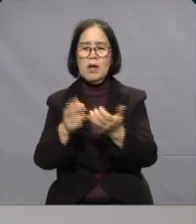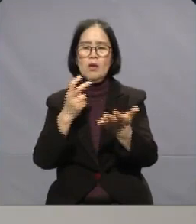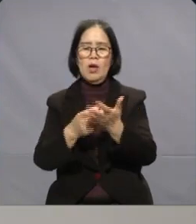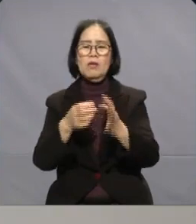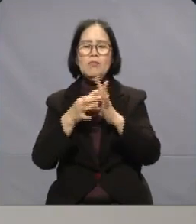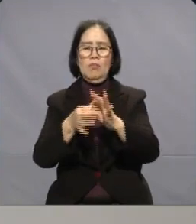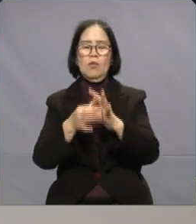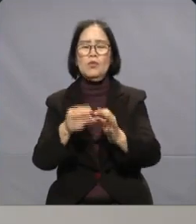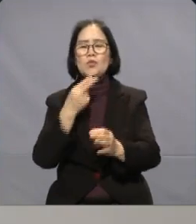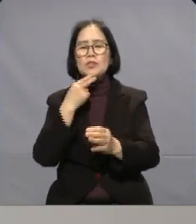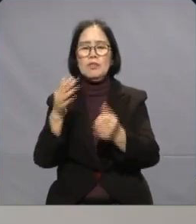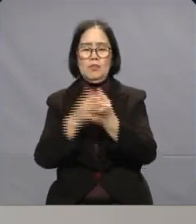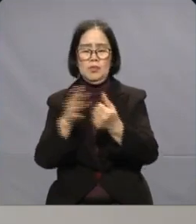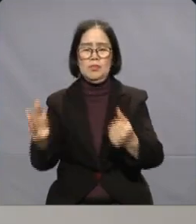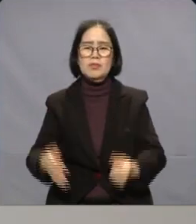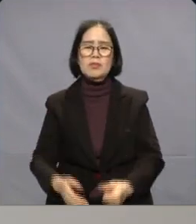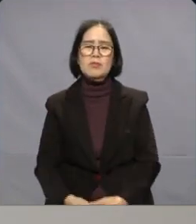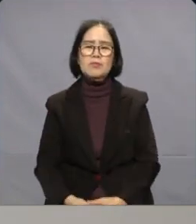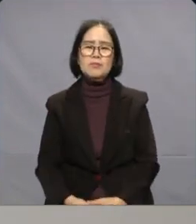없기 때문입니다.